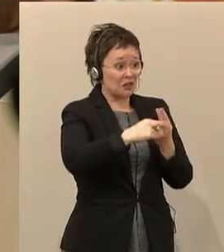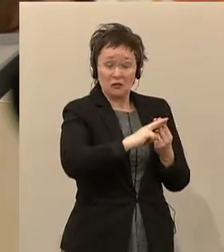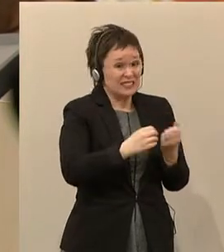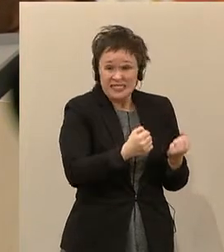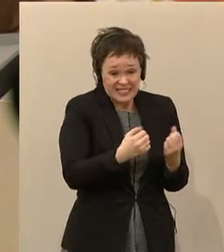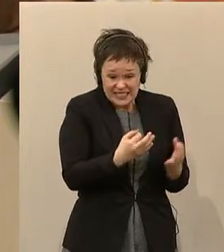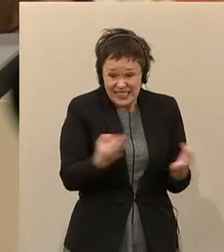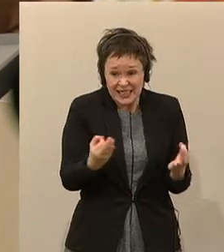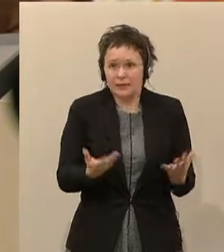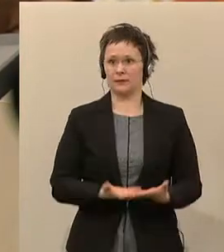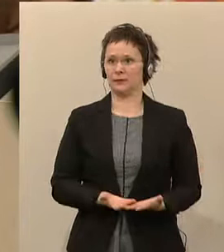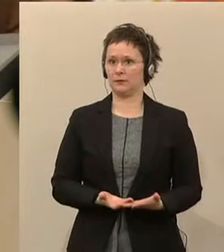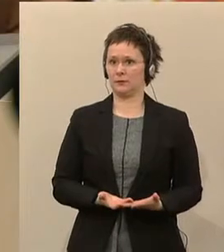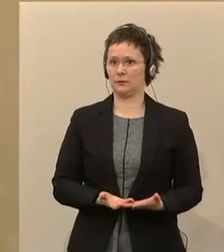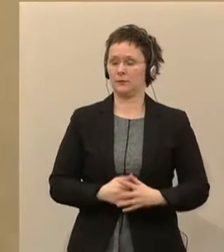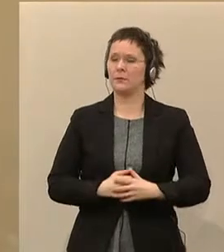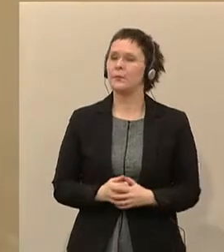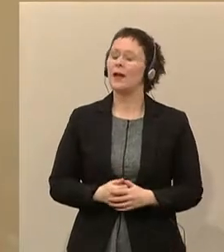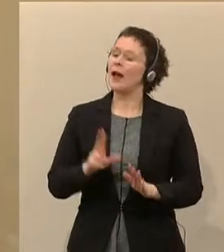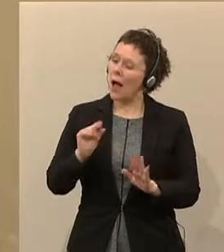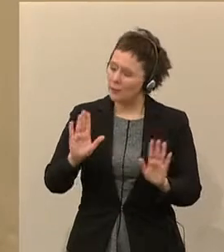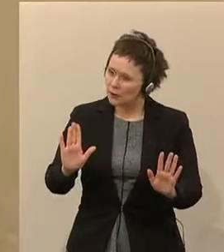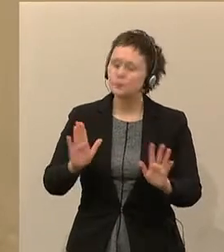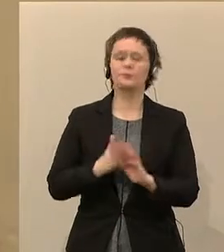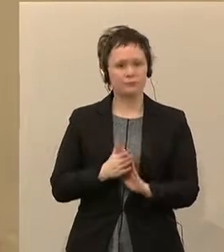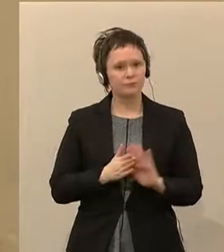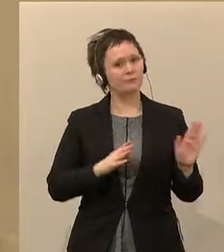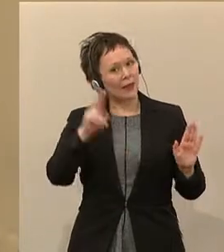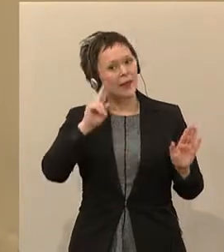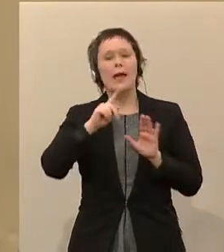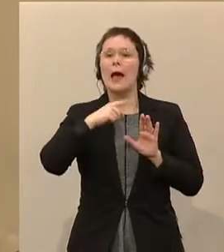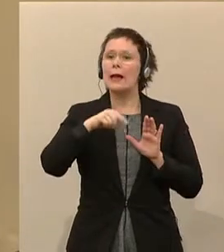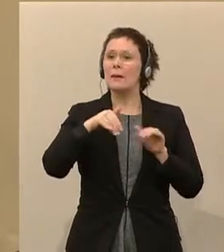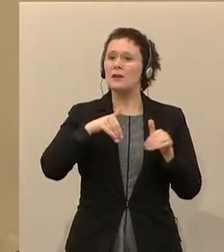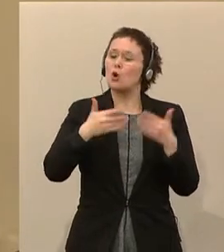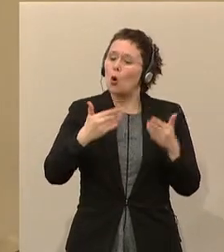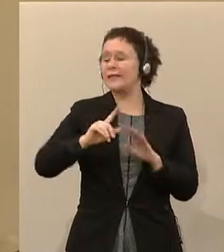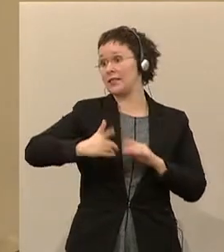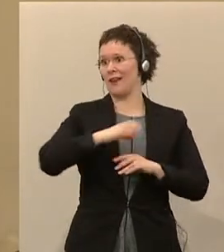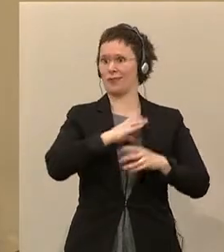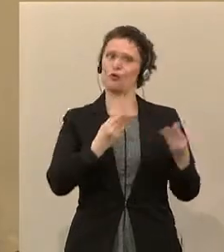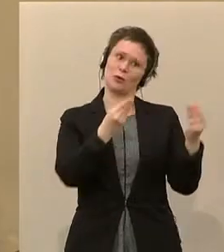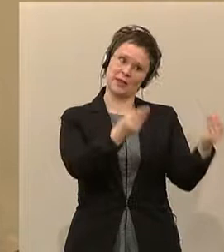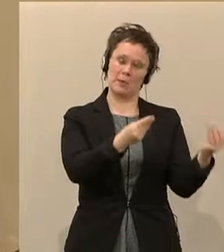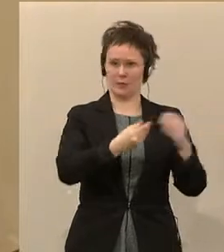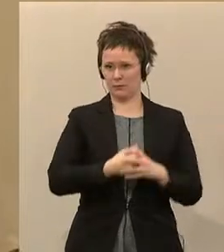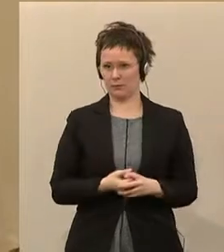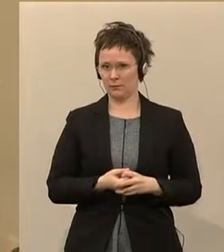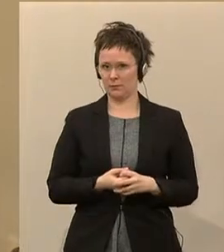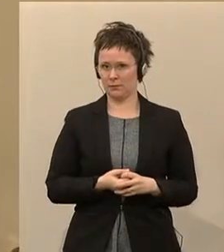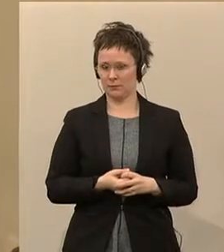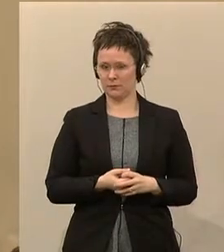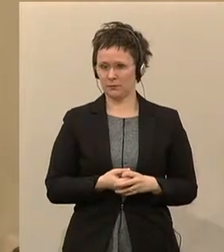nicht beantwortet. Aber ich gebe dem Herrn Innenminister heute eine zweite Chance. Herr Innenminister,